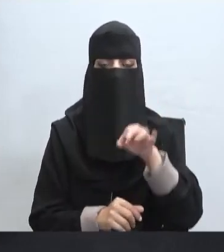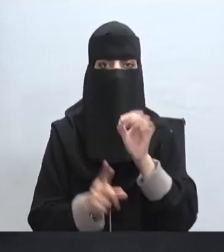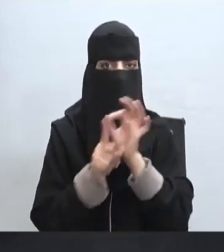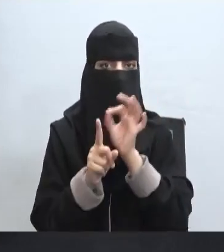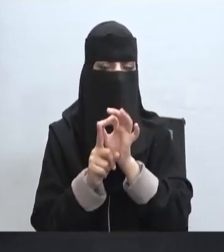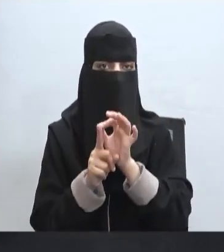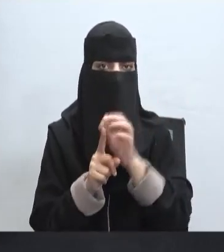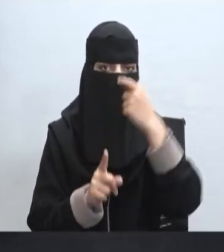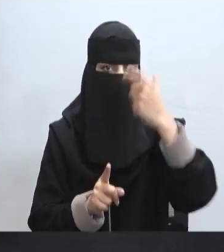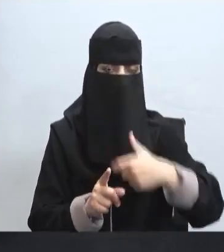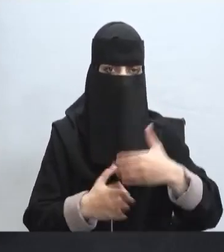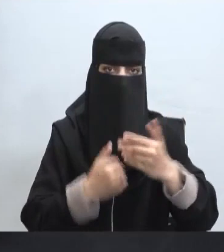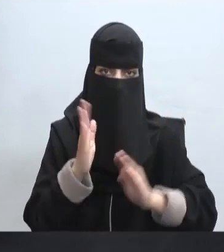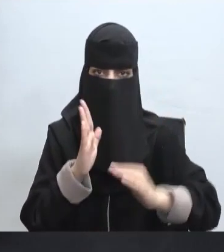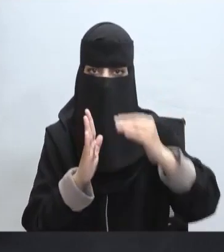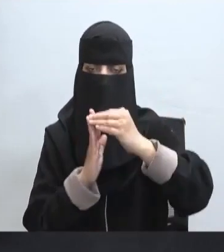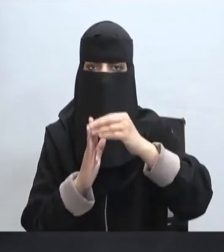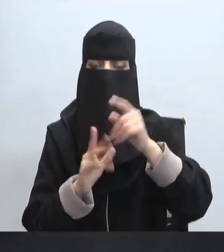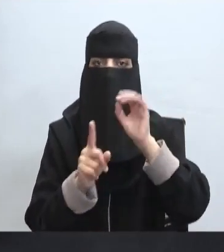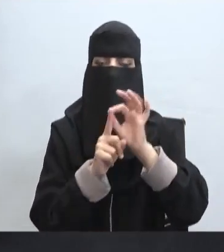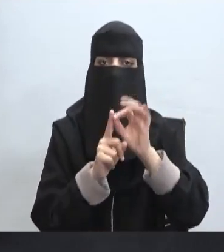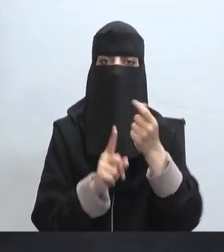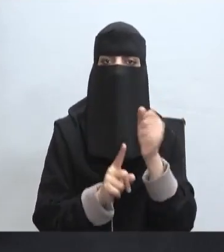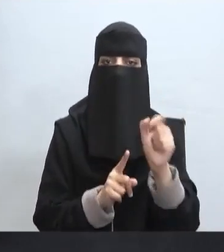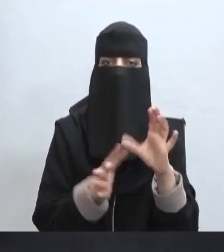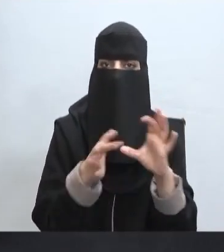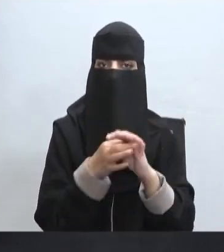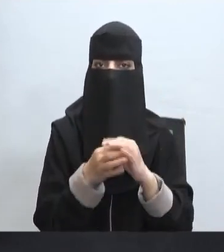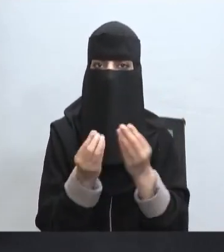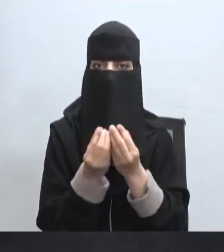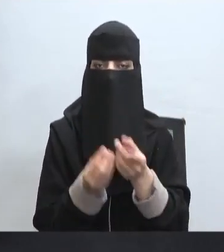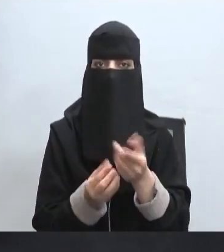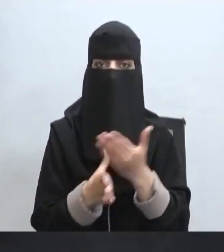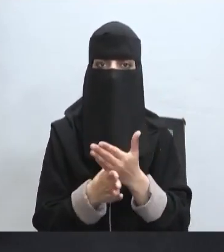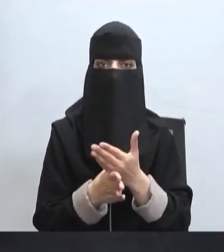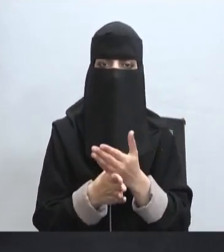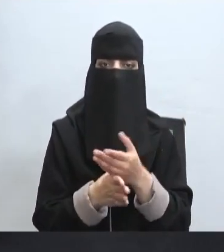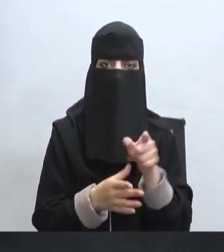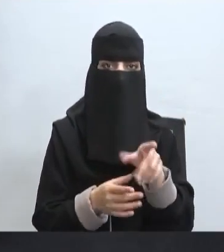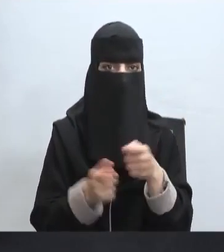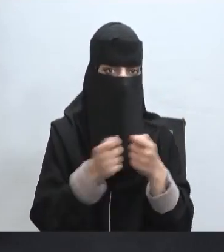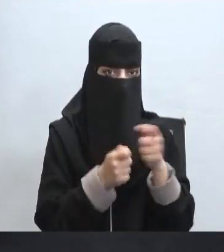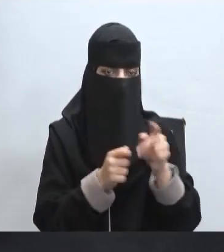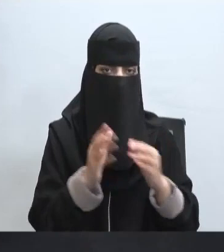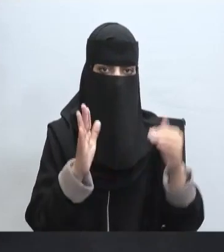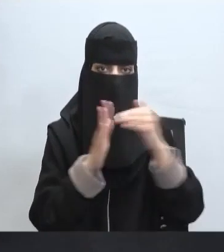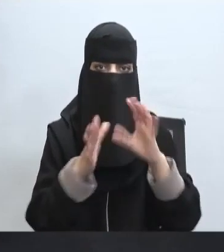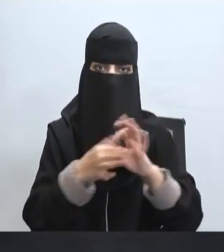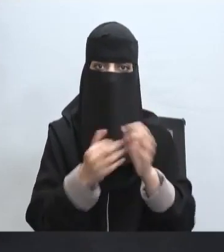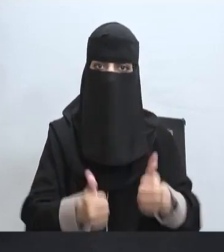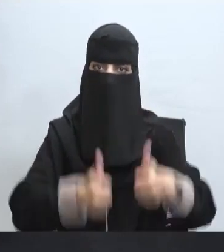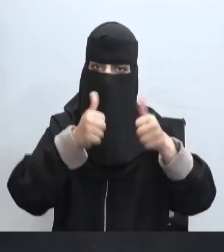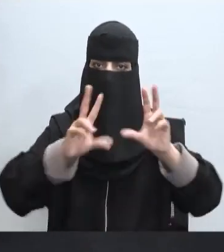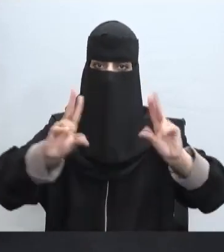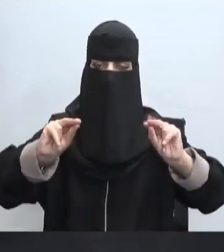اهداف شخصيه تسعى لتحقيقها والاهداف الماليه المرتبطه بتلك الاهداف الاستثمار يحقق لك تلك الاهداف